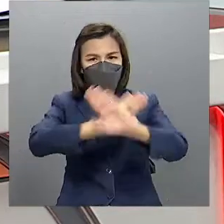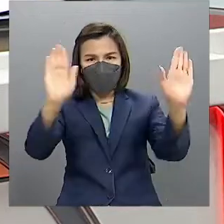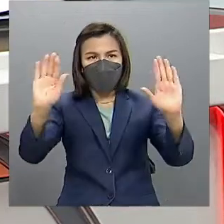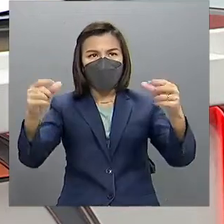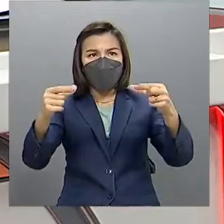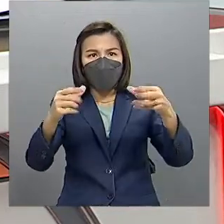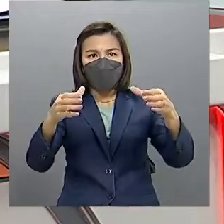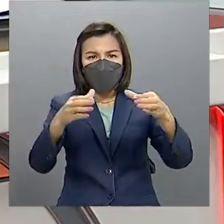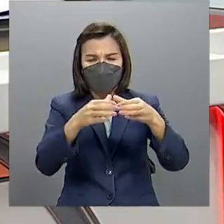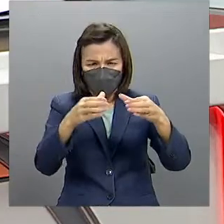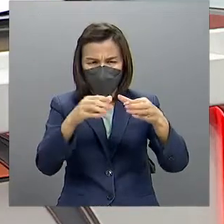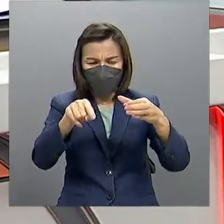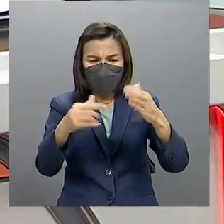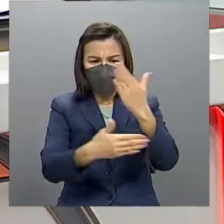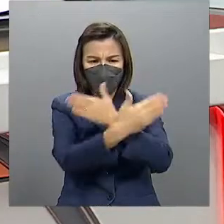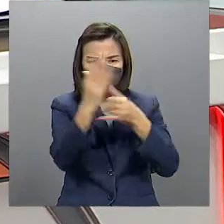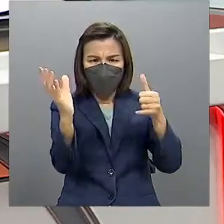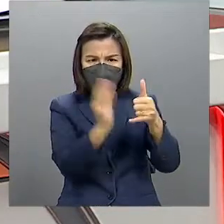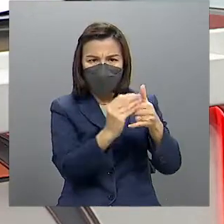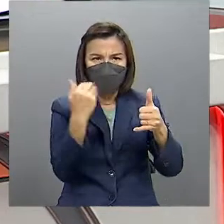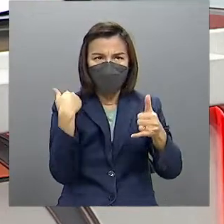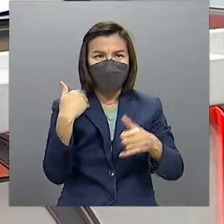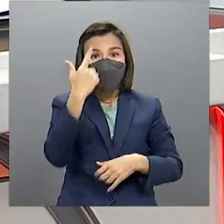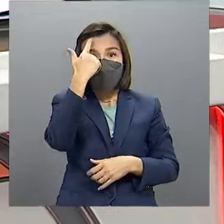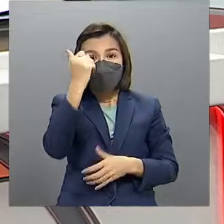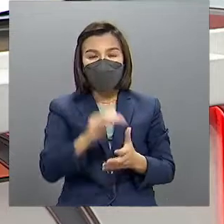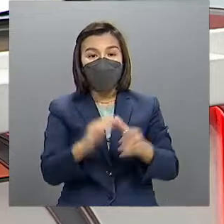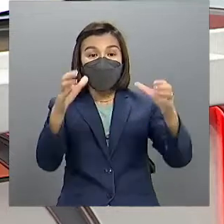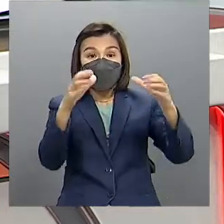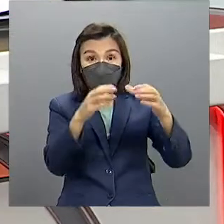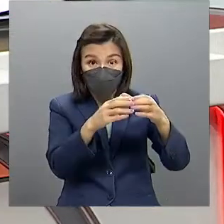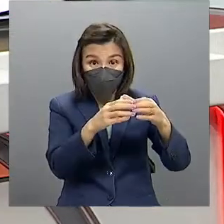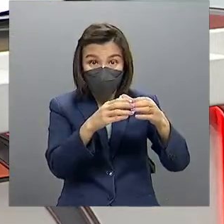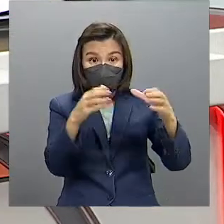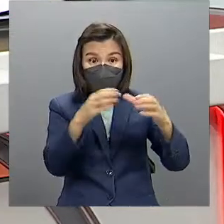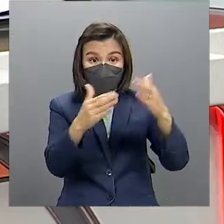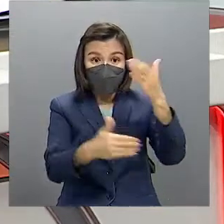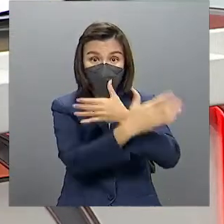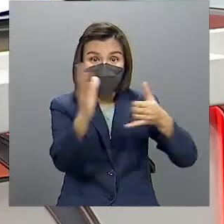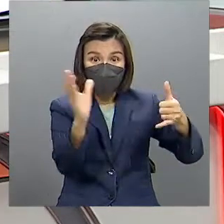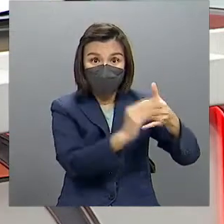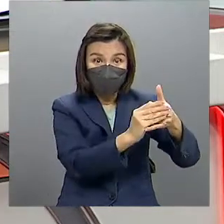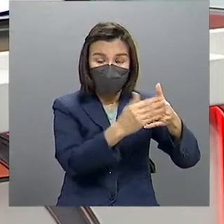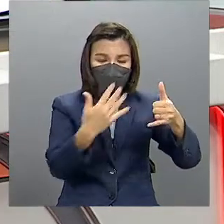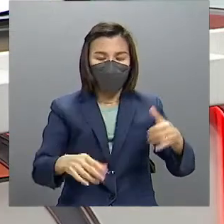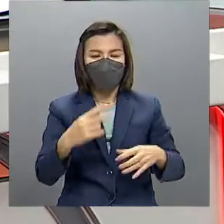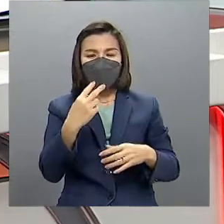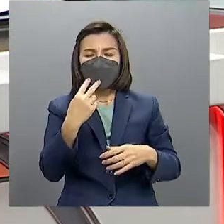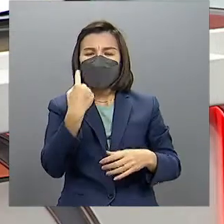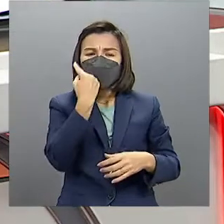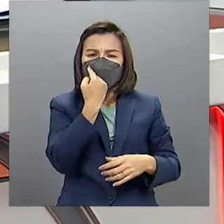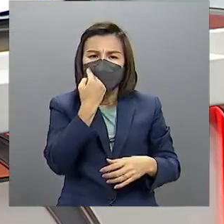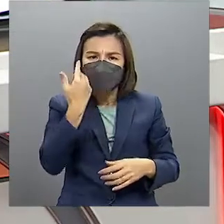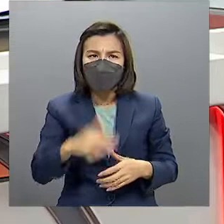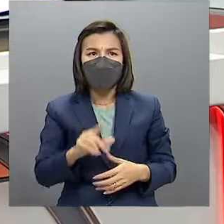ค่ะหลังจากพบว่าผลตรวจในกลุ่มสัมผัสเสี่ยง 1,000 คนเนี่ยมีการตรวจยืนยันแล้วก็ให้ผลออกมา187